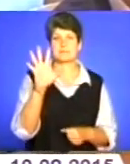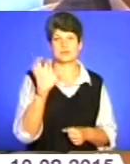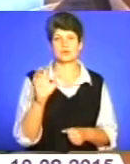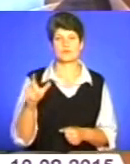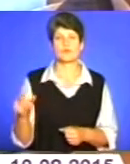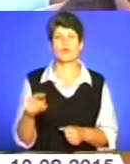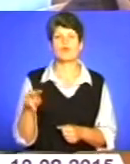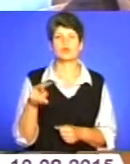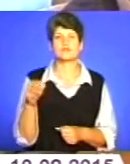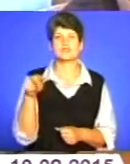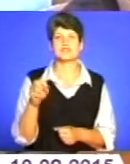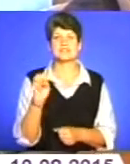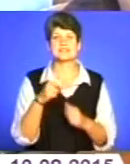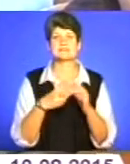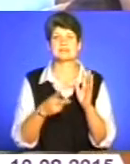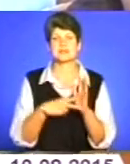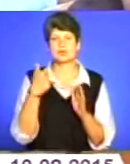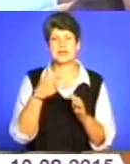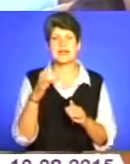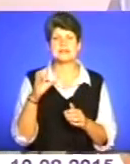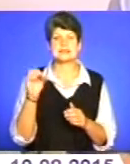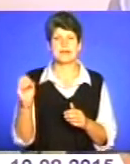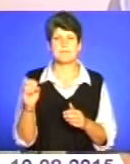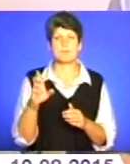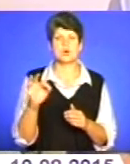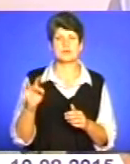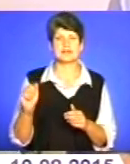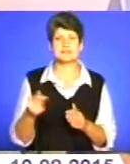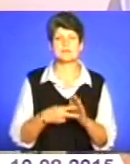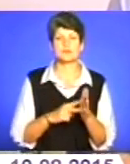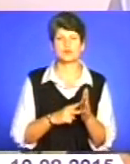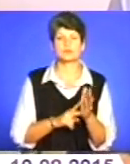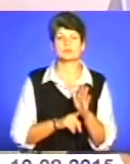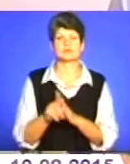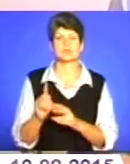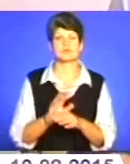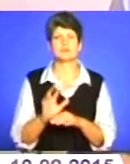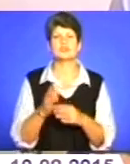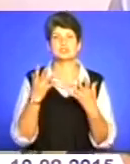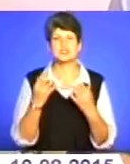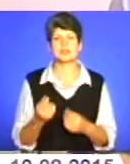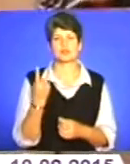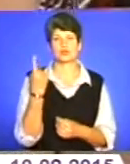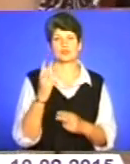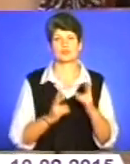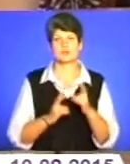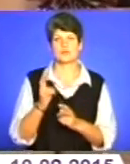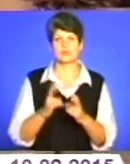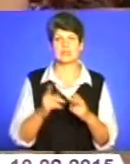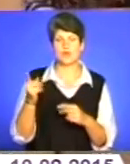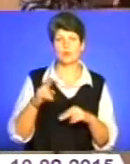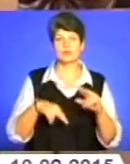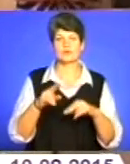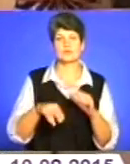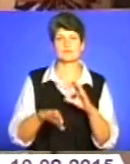2017 року керівництво «СЕ Бортнеце Україна» планує запустити виробництво на ще одному заводі. Для його будівництва